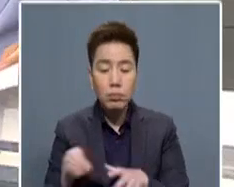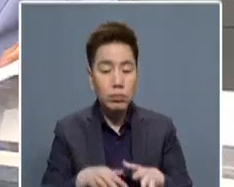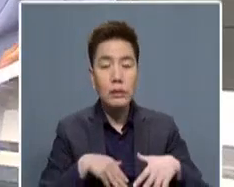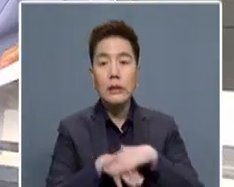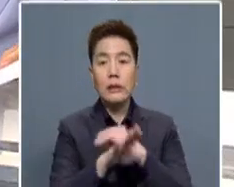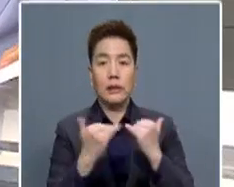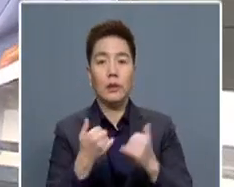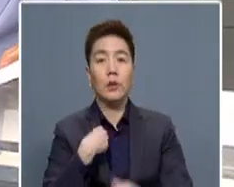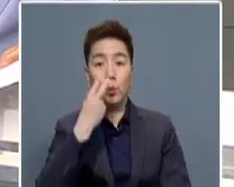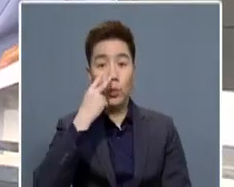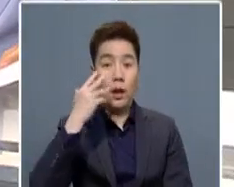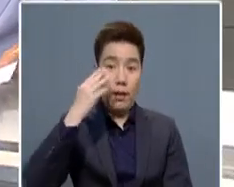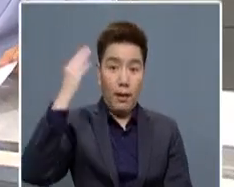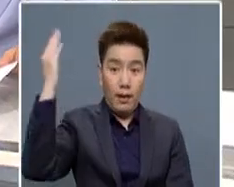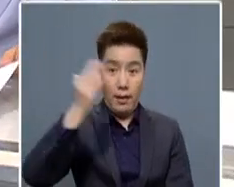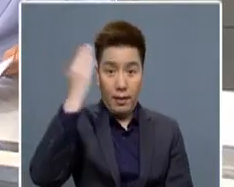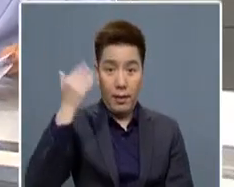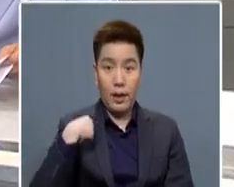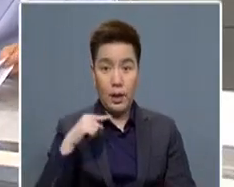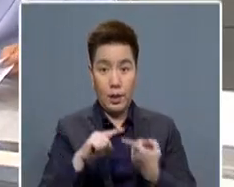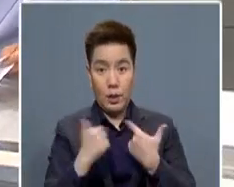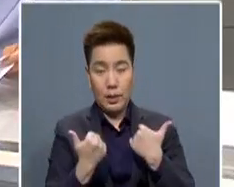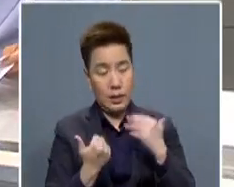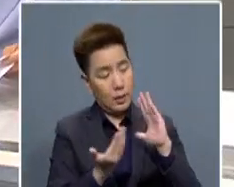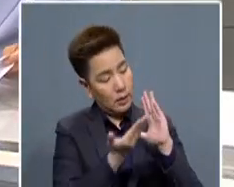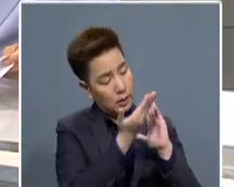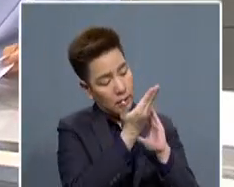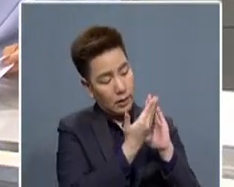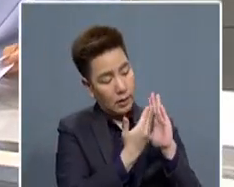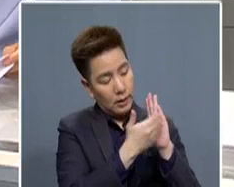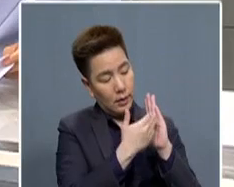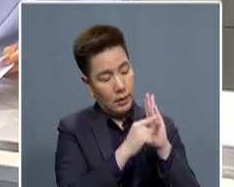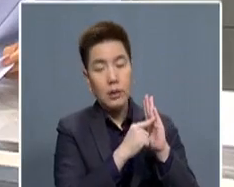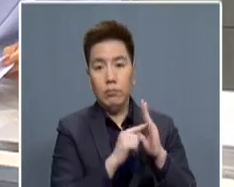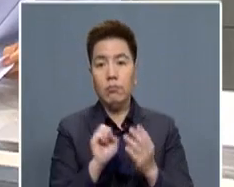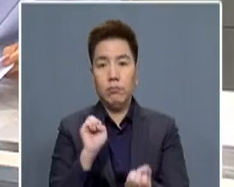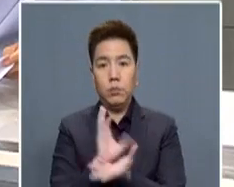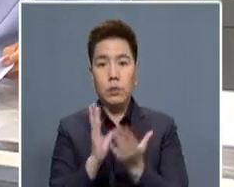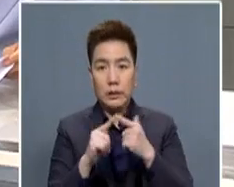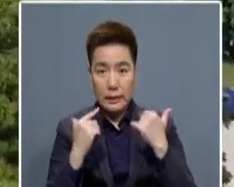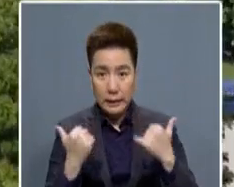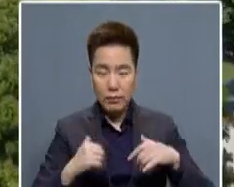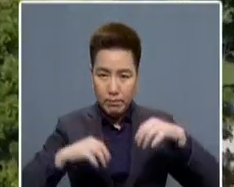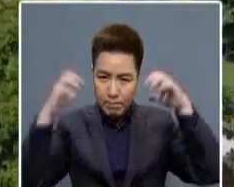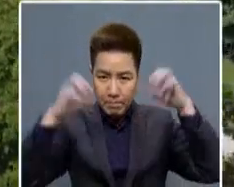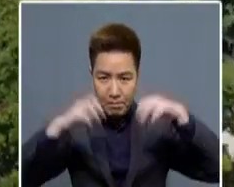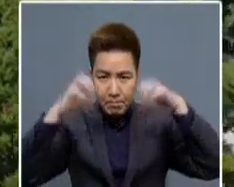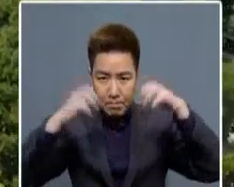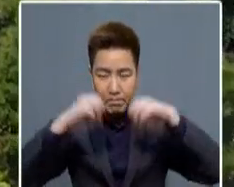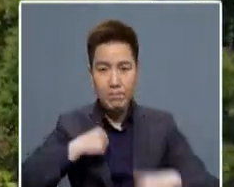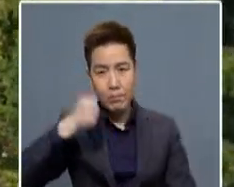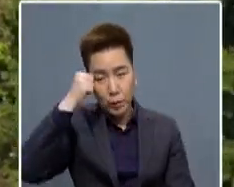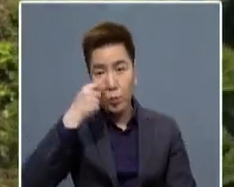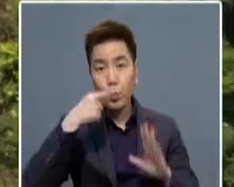เกาะสถานการณ์ป๊าผลกันหน่อยวันนี้ตอนนี้หลายพื้นที่โดยเฉพาะทางตะวันออกเฉียงเหนือก็คงได้รับผลกระทบอยู่บนนะครับเพราะว่าฝนตกต่อเนื่องมาหลาย